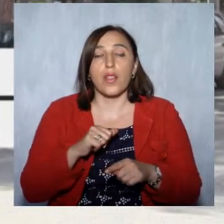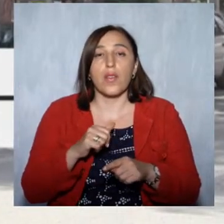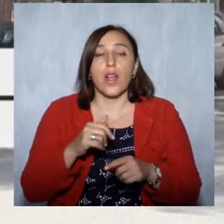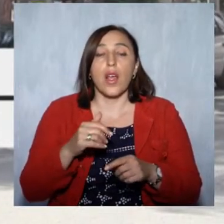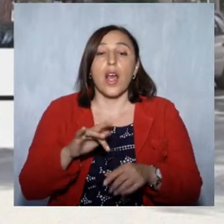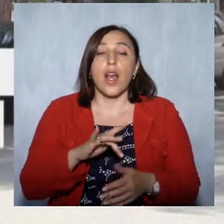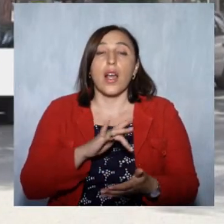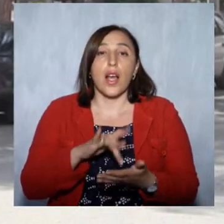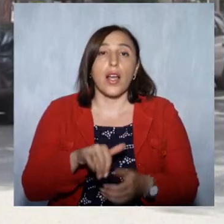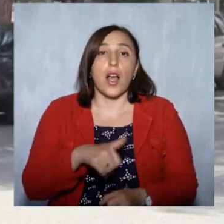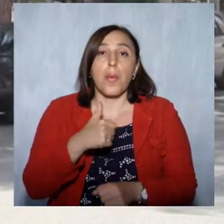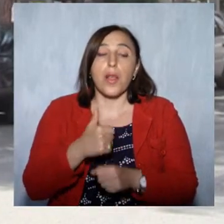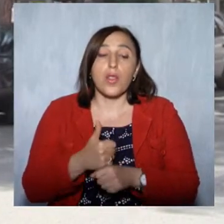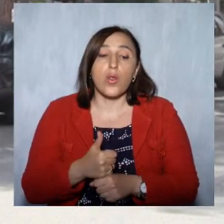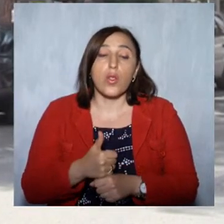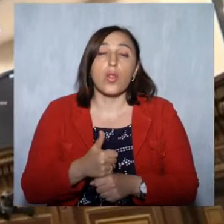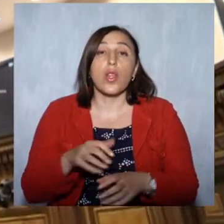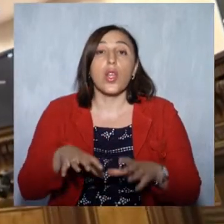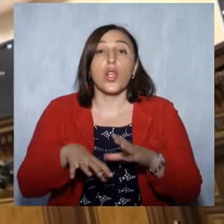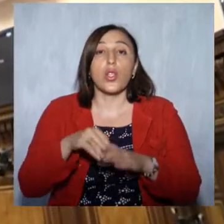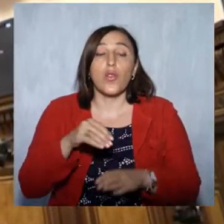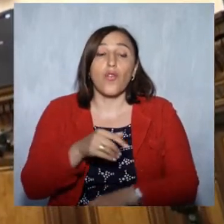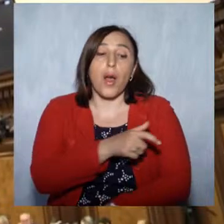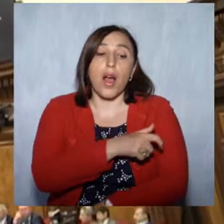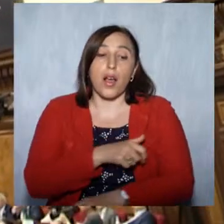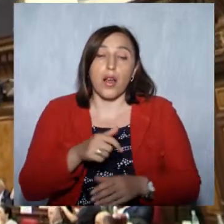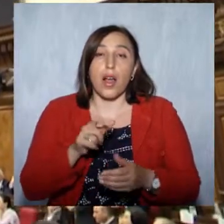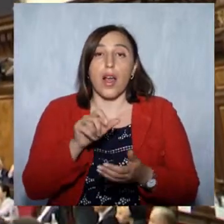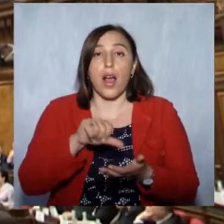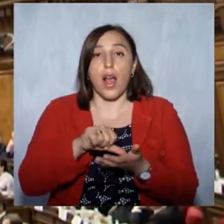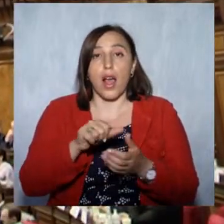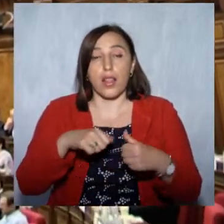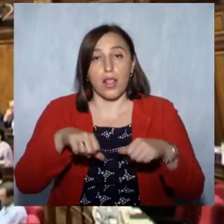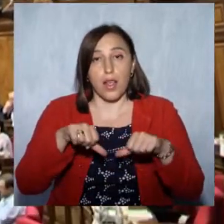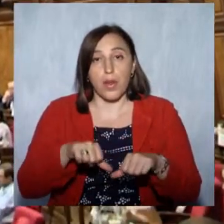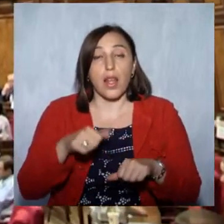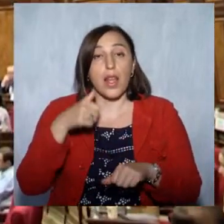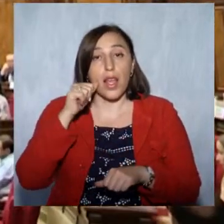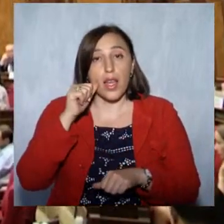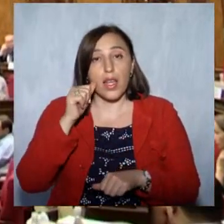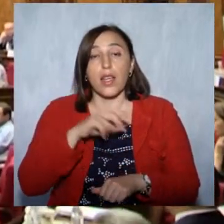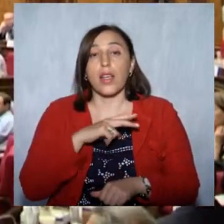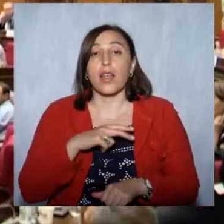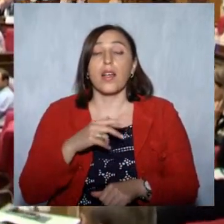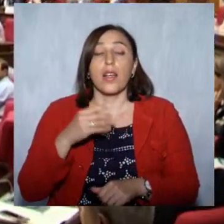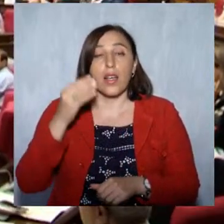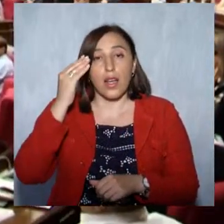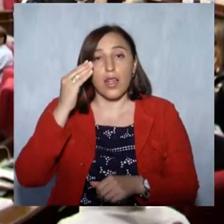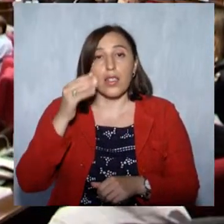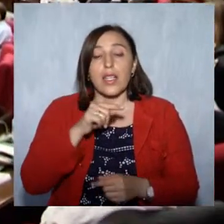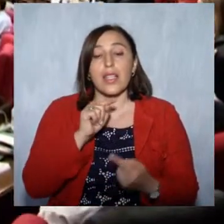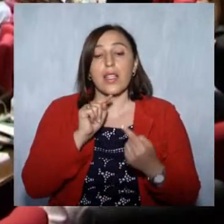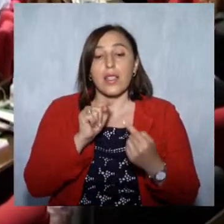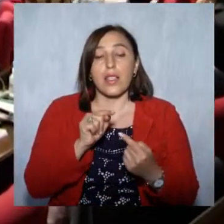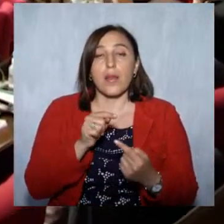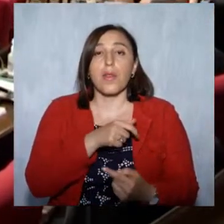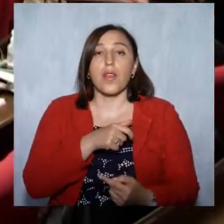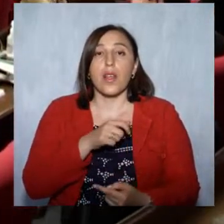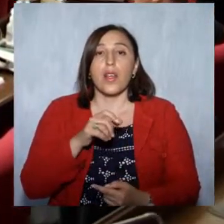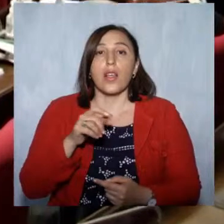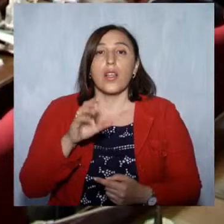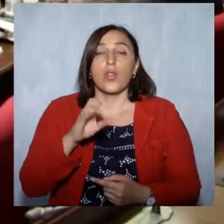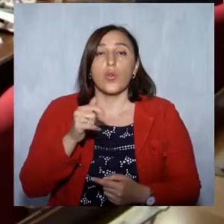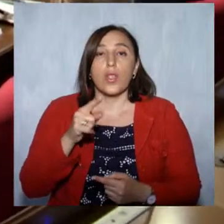քաղաքապետը ընտրվում է ավականու անդամներից։ Նման զարգացումներ խորհրդարանում դեռ 3 կանխատեսել էր ընդդիմադիր Հայաստան խմբակցության Սյունեցի